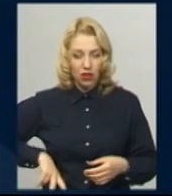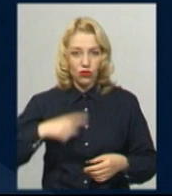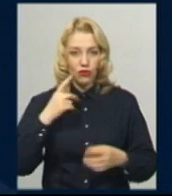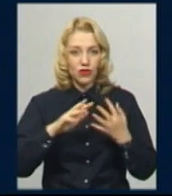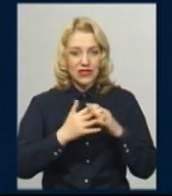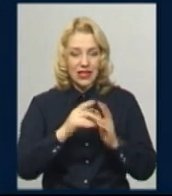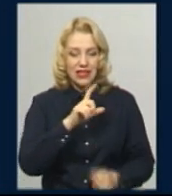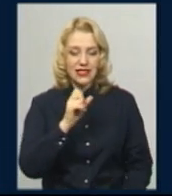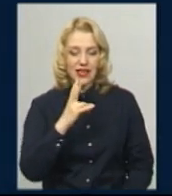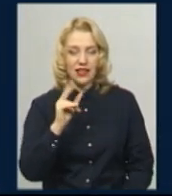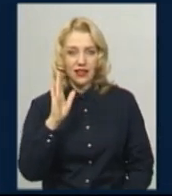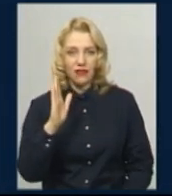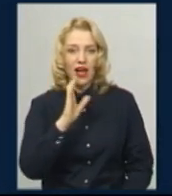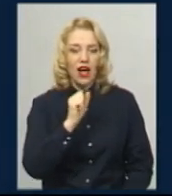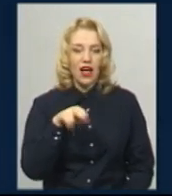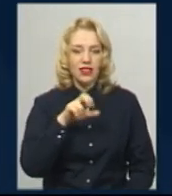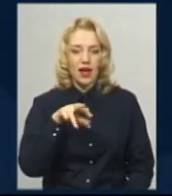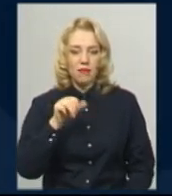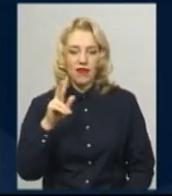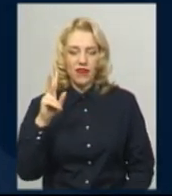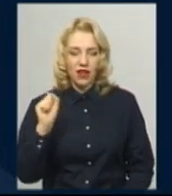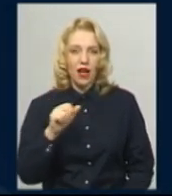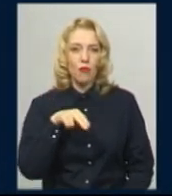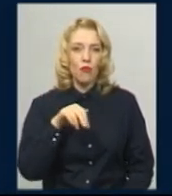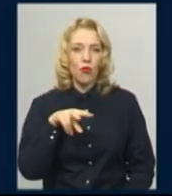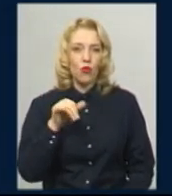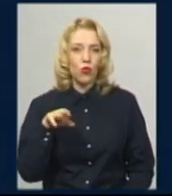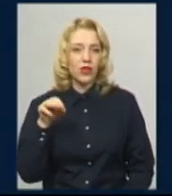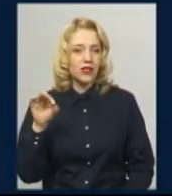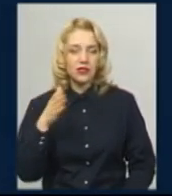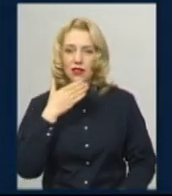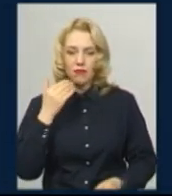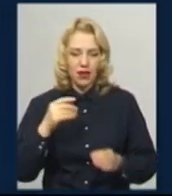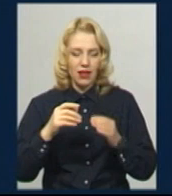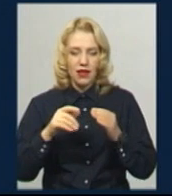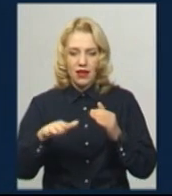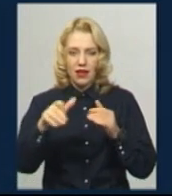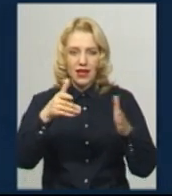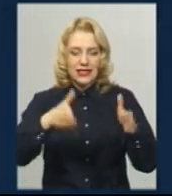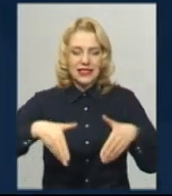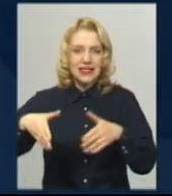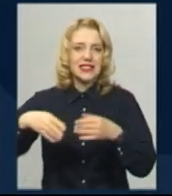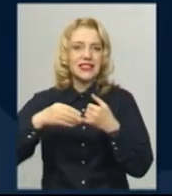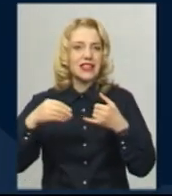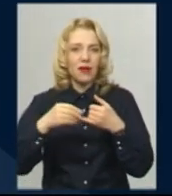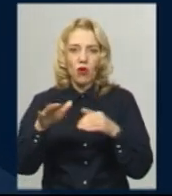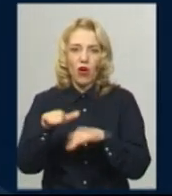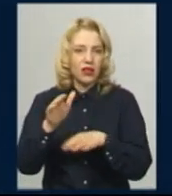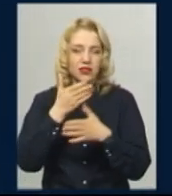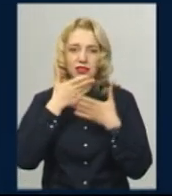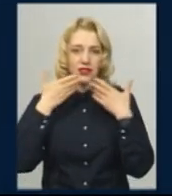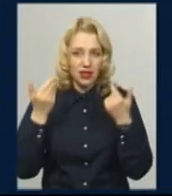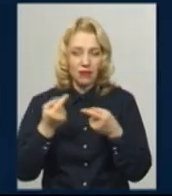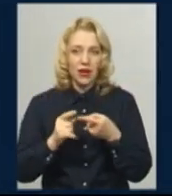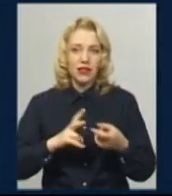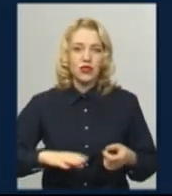пунктах Зіньків, Адамівка, Покутинці, Черкасівка. Підприємство не орендує земельних ділянок. На території Майдан Олександрівської